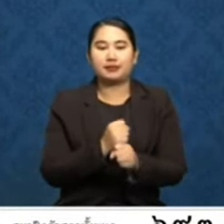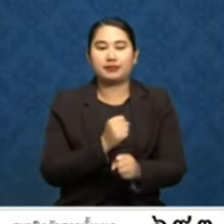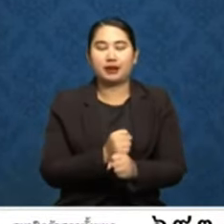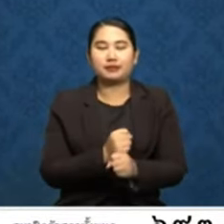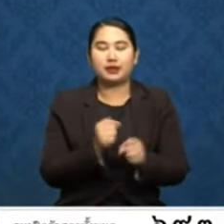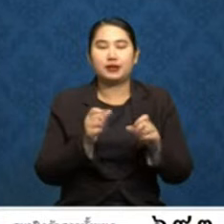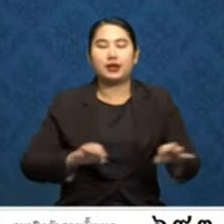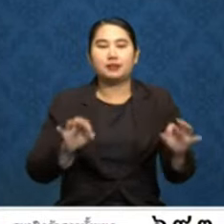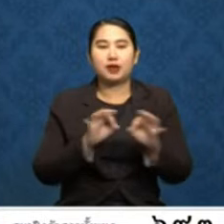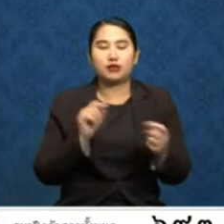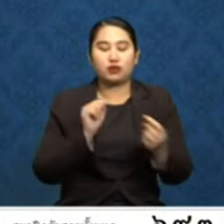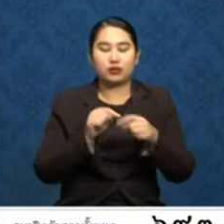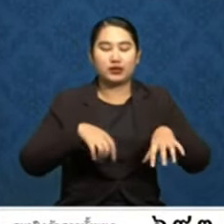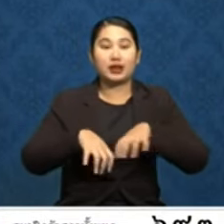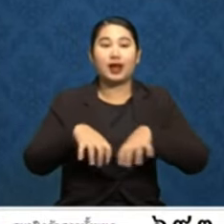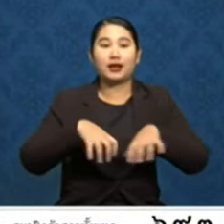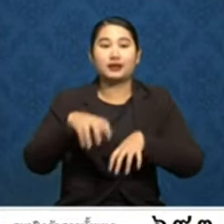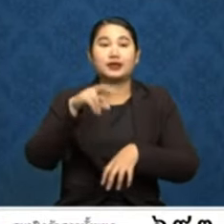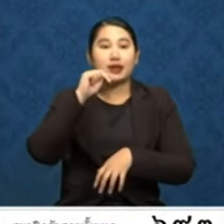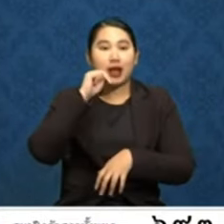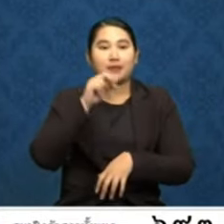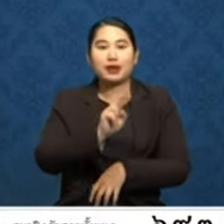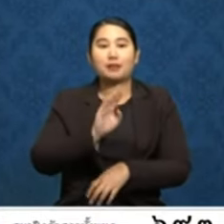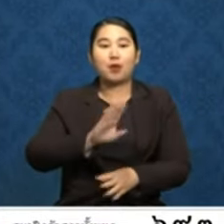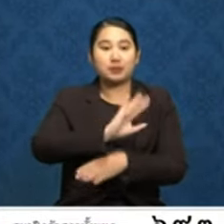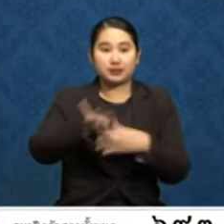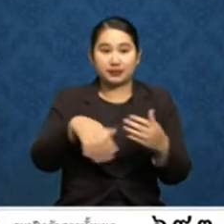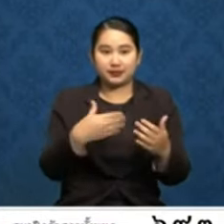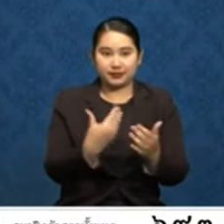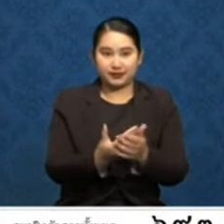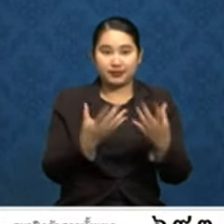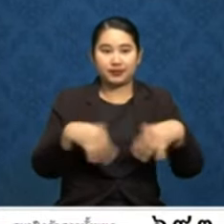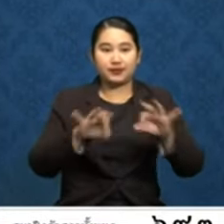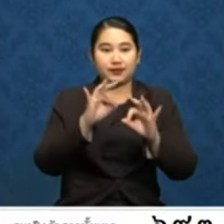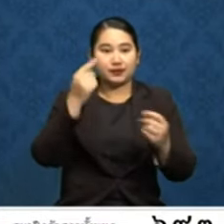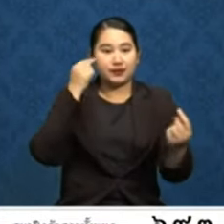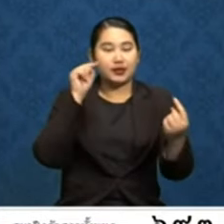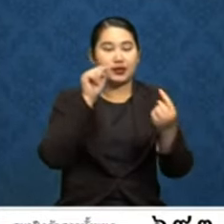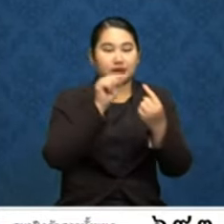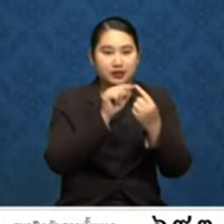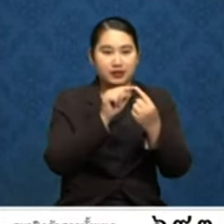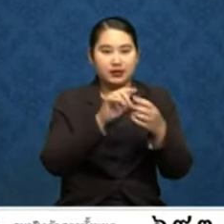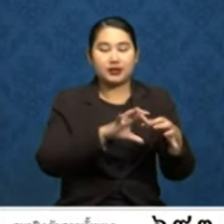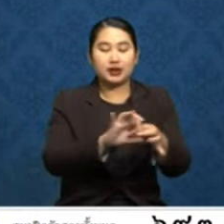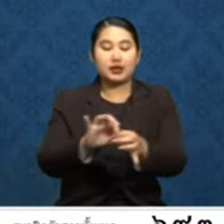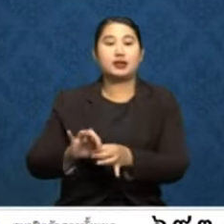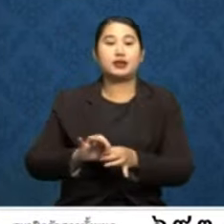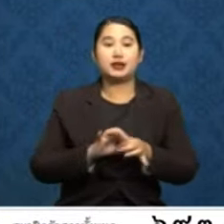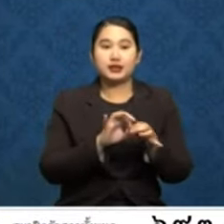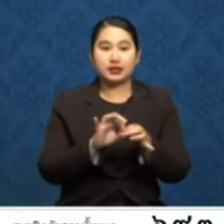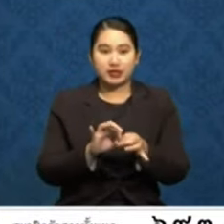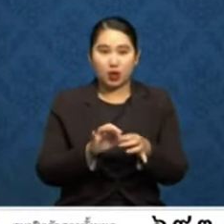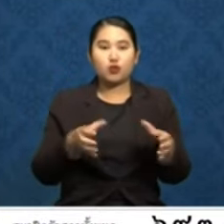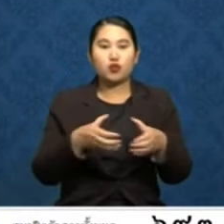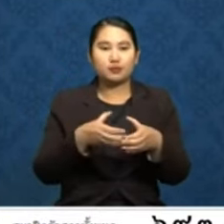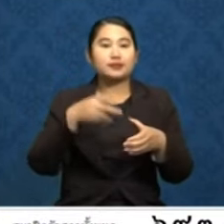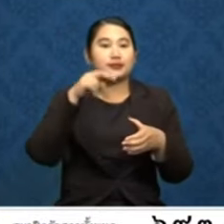ภาพการบริหารจัดการน้ำทั้งระบบโดยคำนึงถึงความสอดคล้องกับศักยภาพของกลุ่